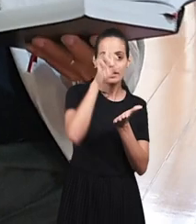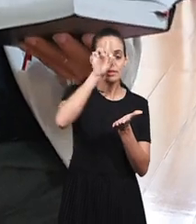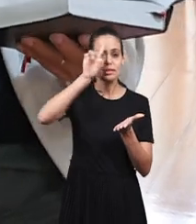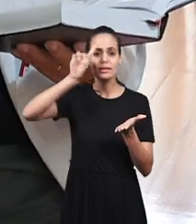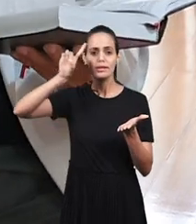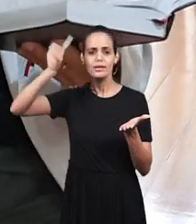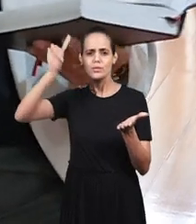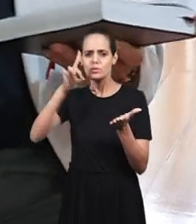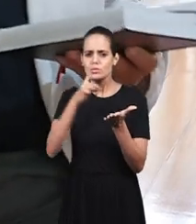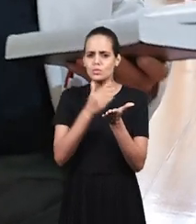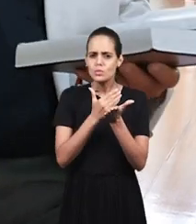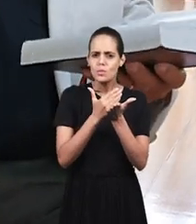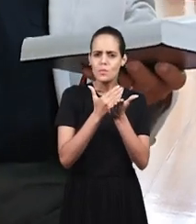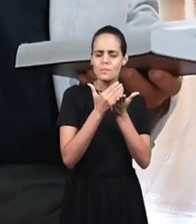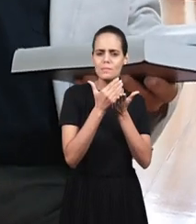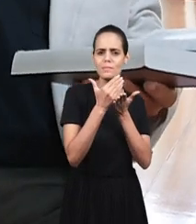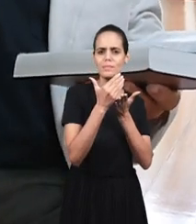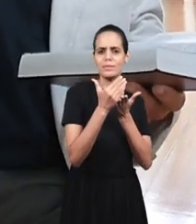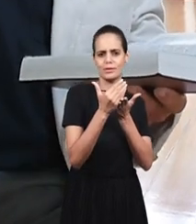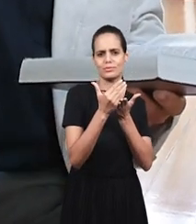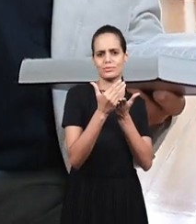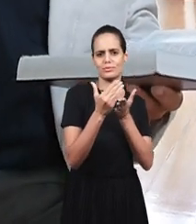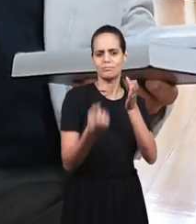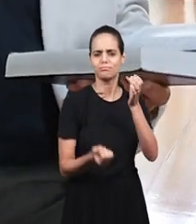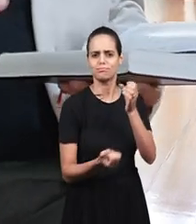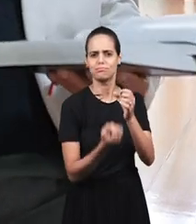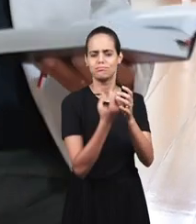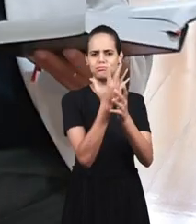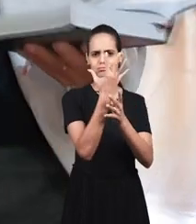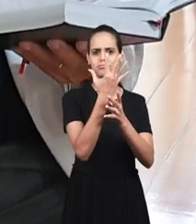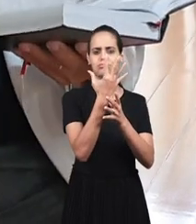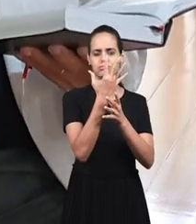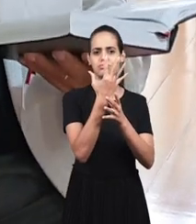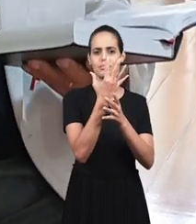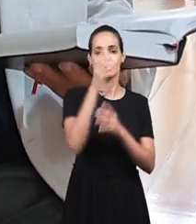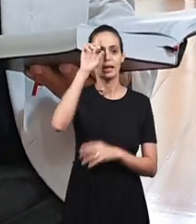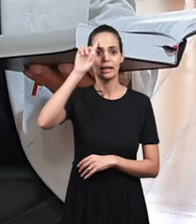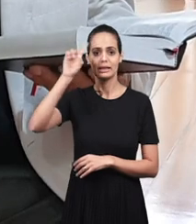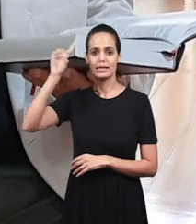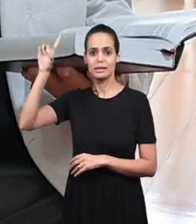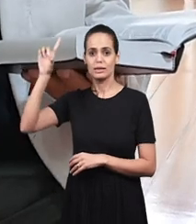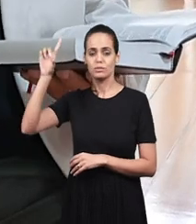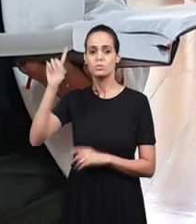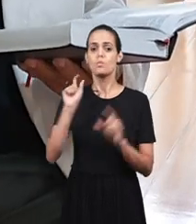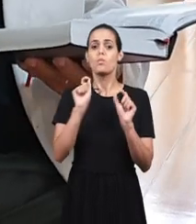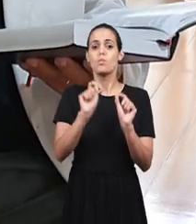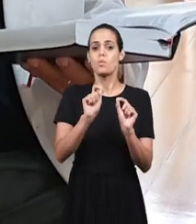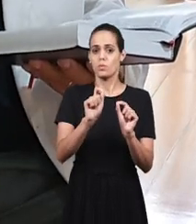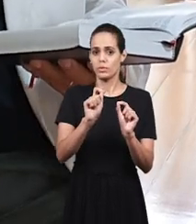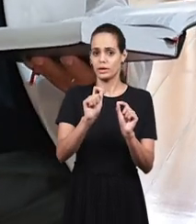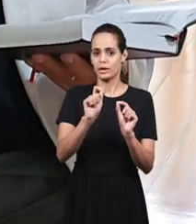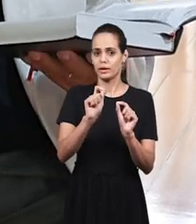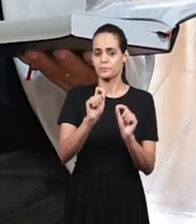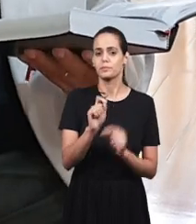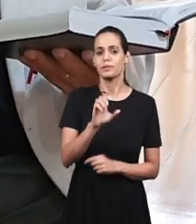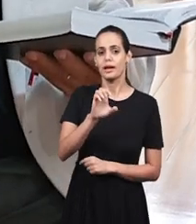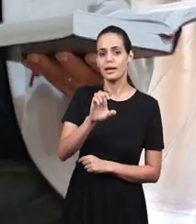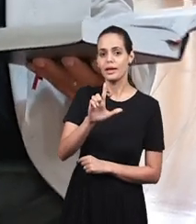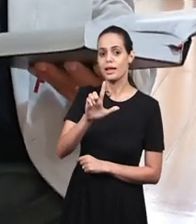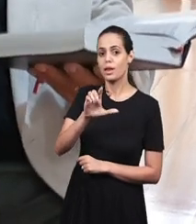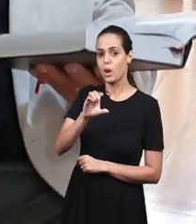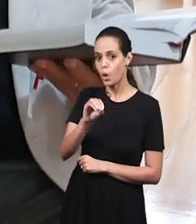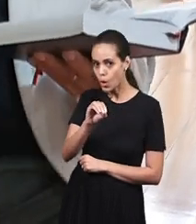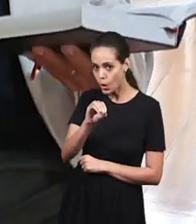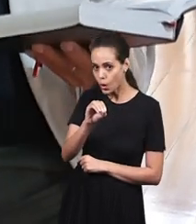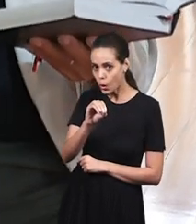qui est dans la Genèse. Au début, Dieu a créé. Dieu apparaît au pluriel,